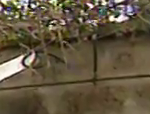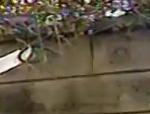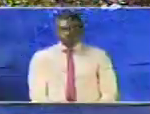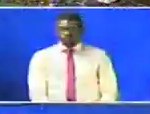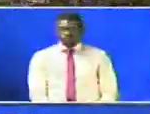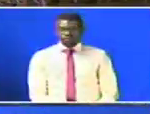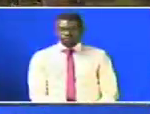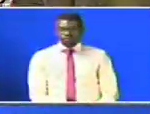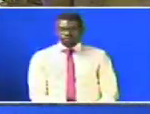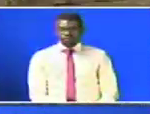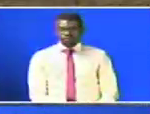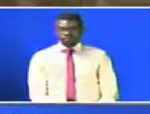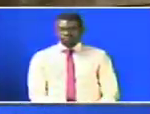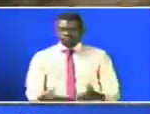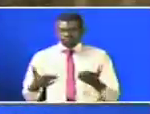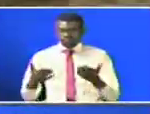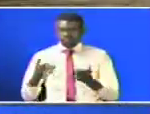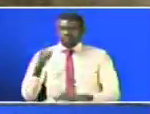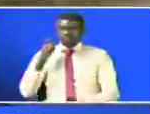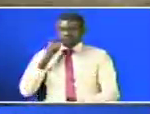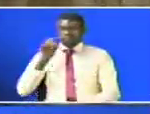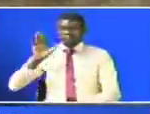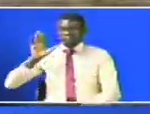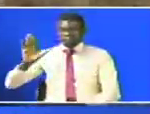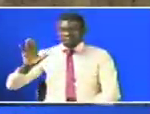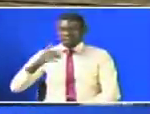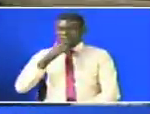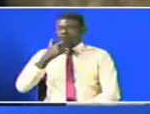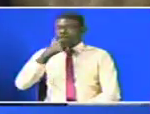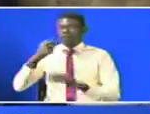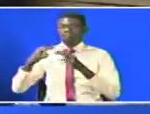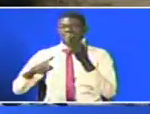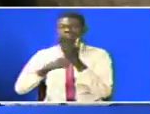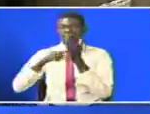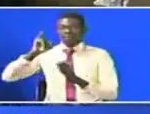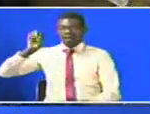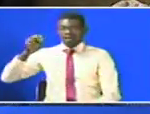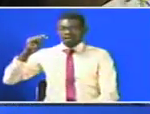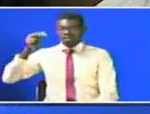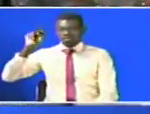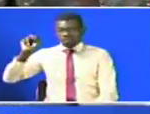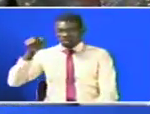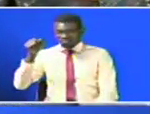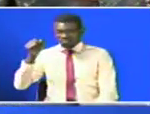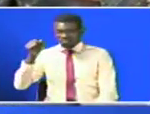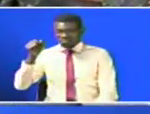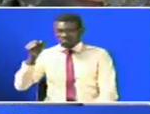Karakana yake mzee John Munyidhia ameendeleza shughuli zake ndani ya karakana hii tangu mwaka